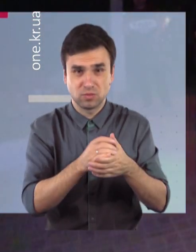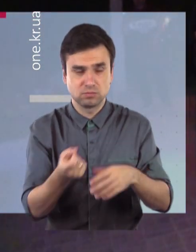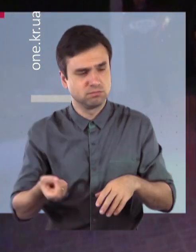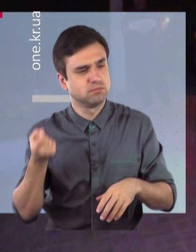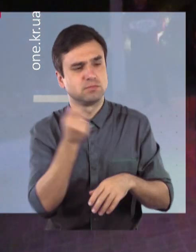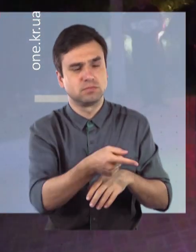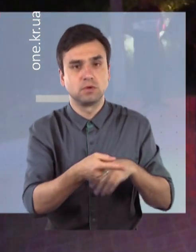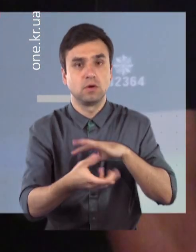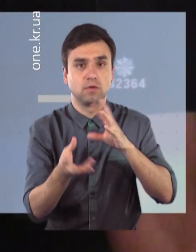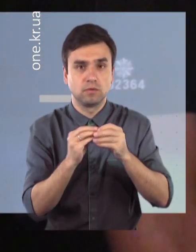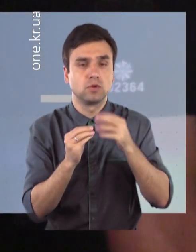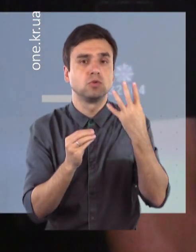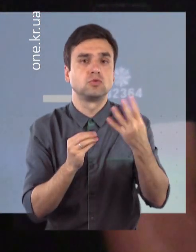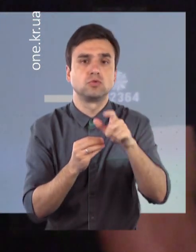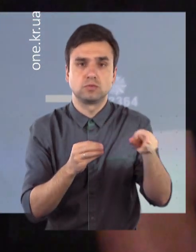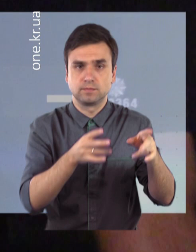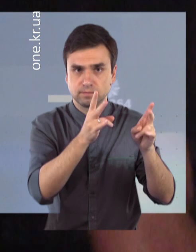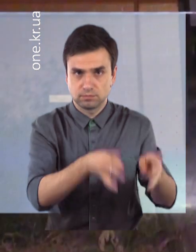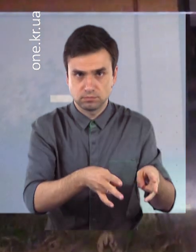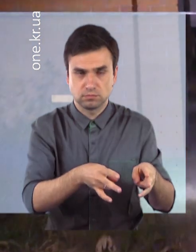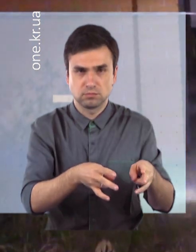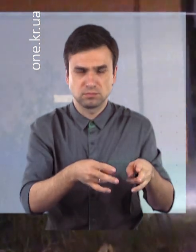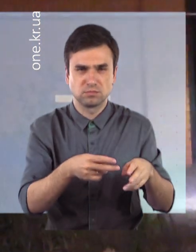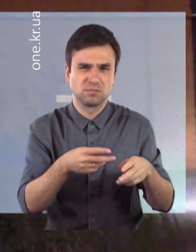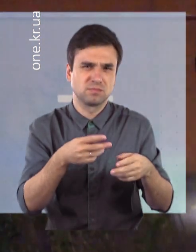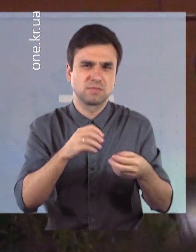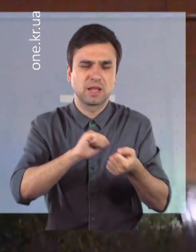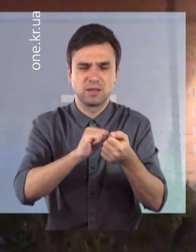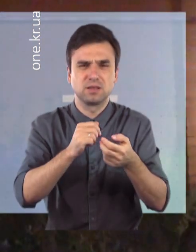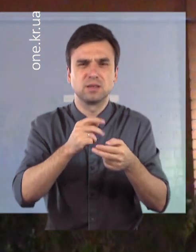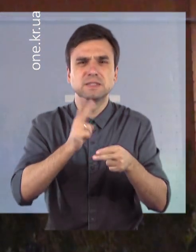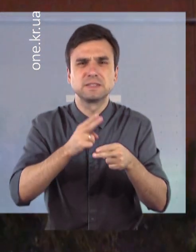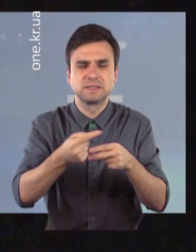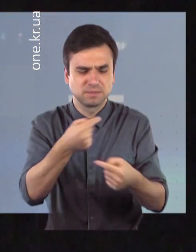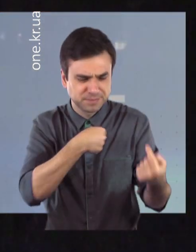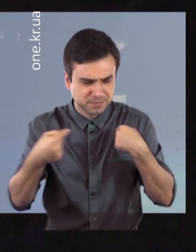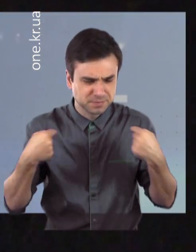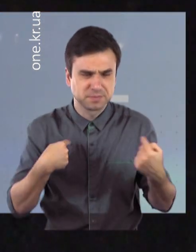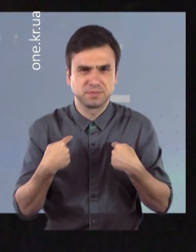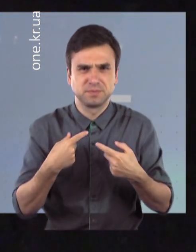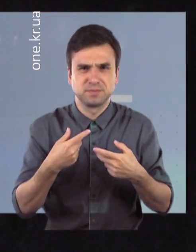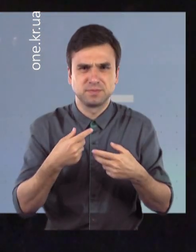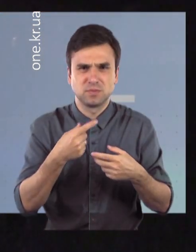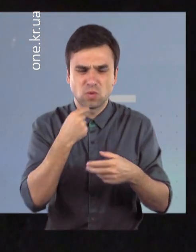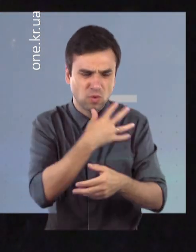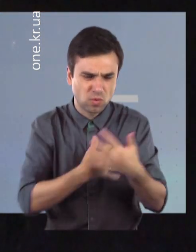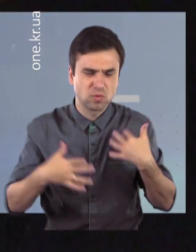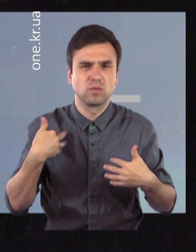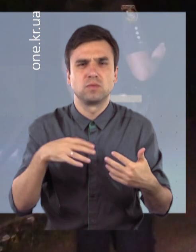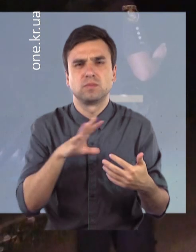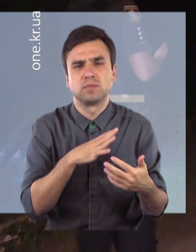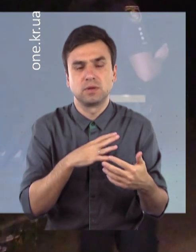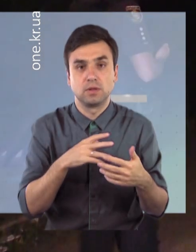результаті вибуху постраждали 4 чоловіка. У них діагностували вибухові травми та осколкові поранення різних ступенів